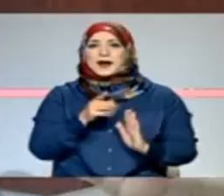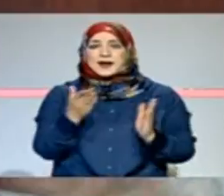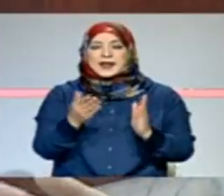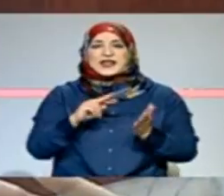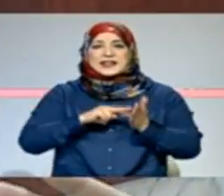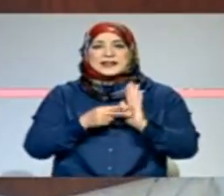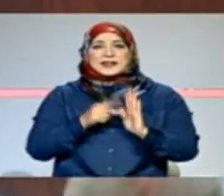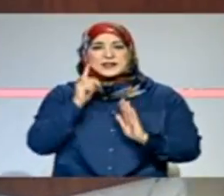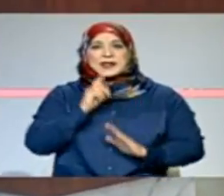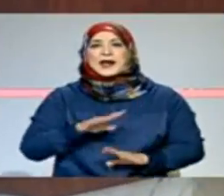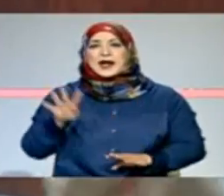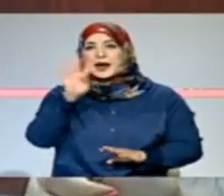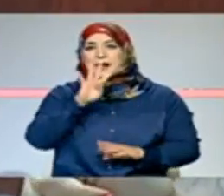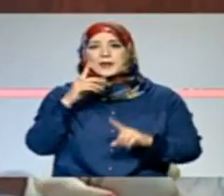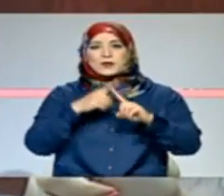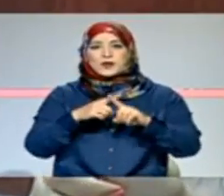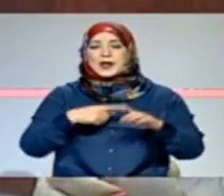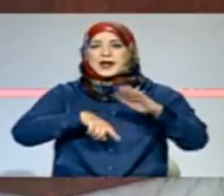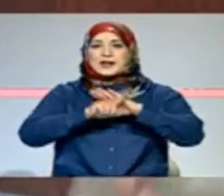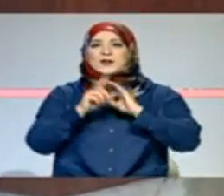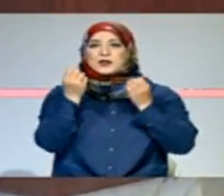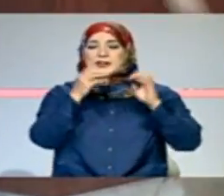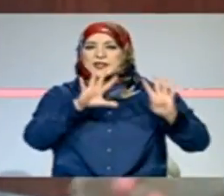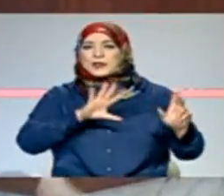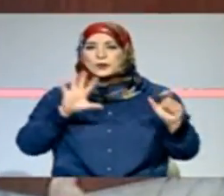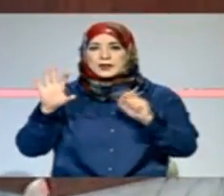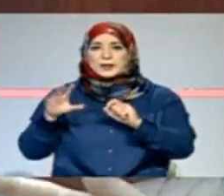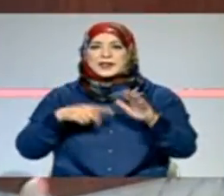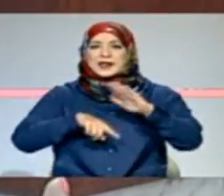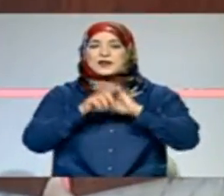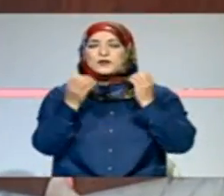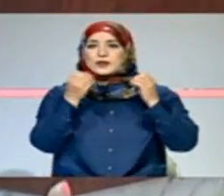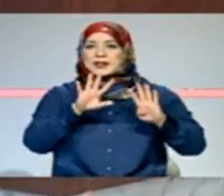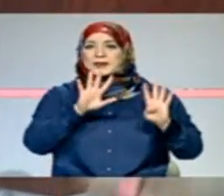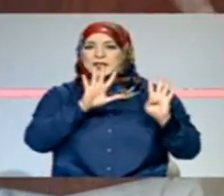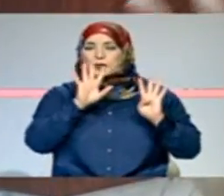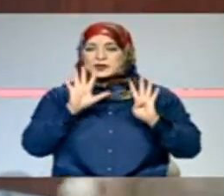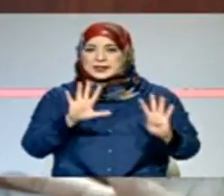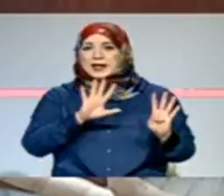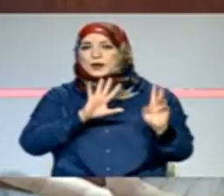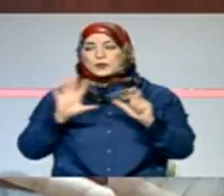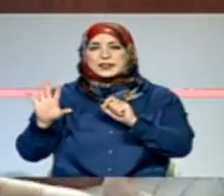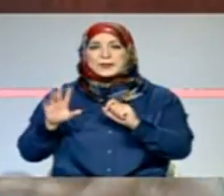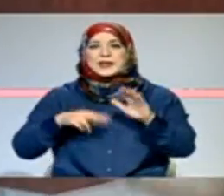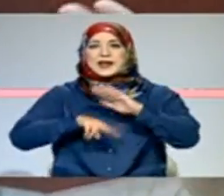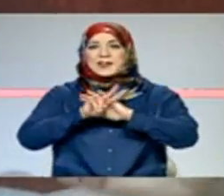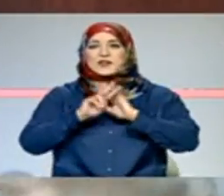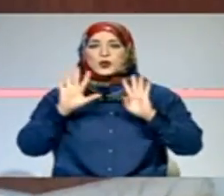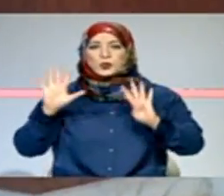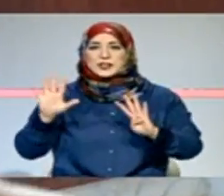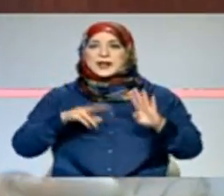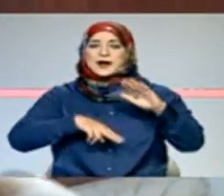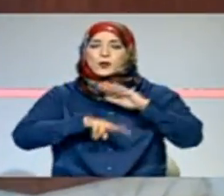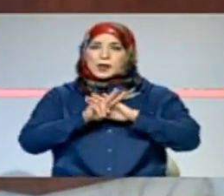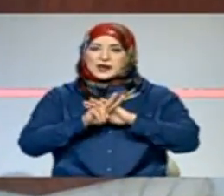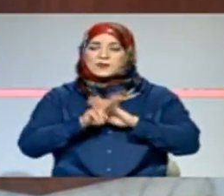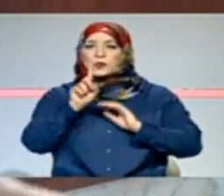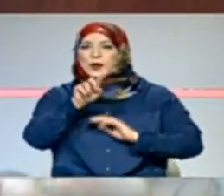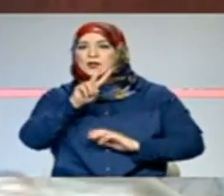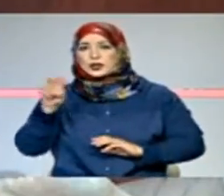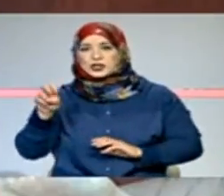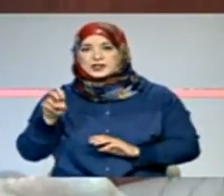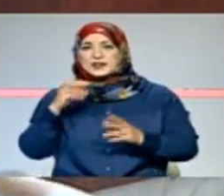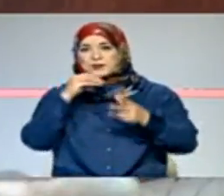الوسيلة إلى أربع مرات، عام 1970، عام 1979، عام 2009 وعام